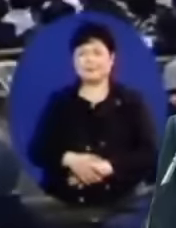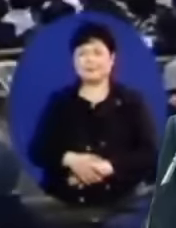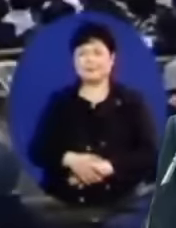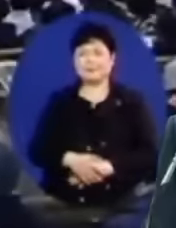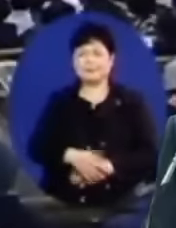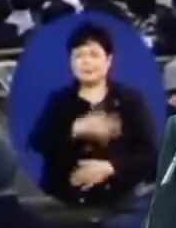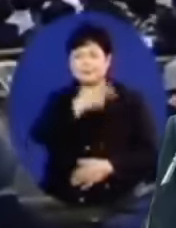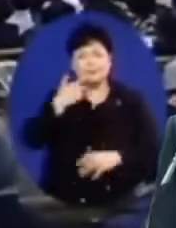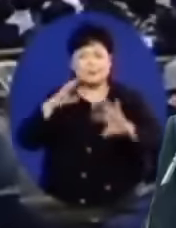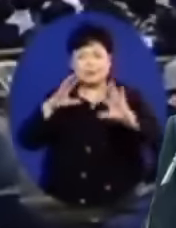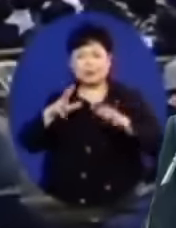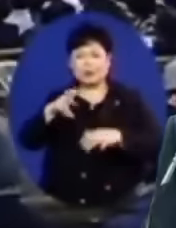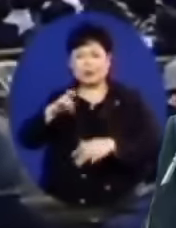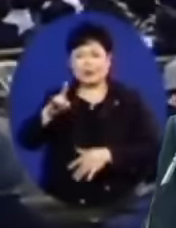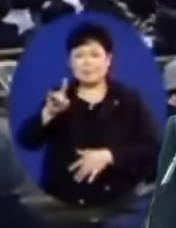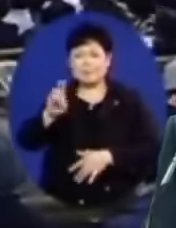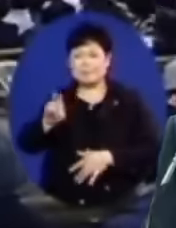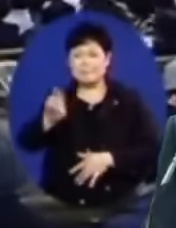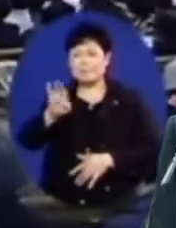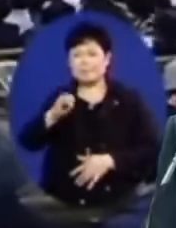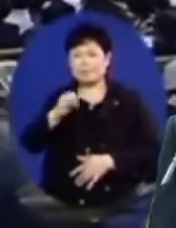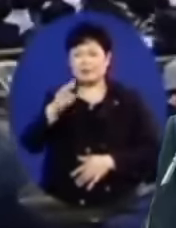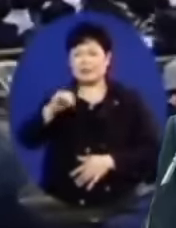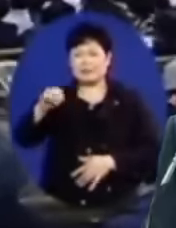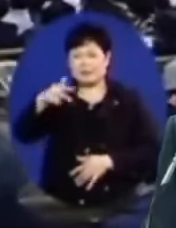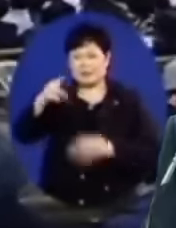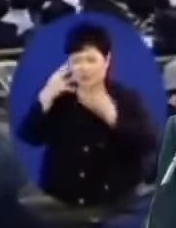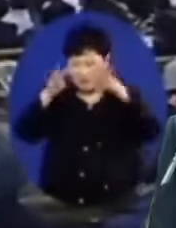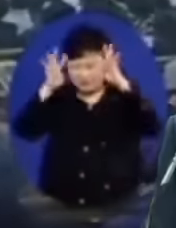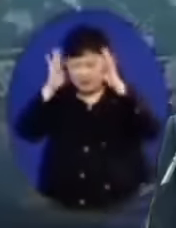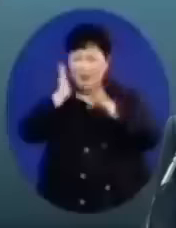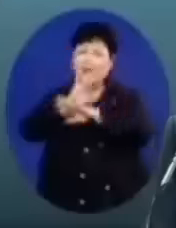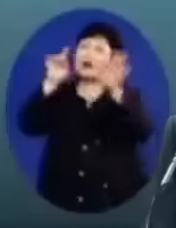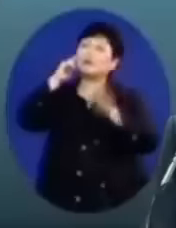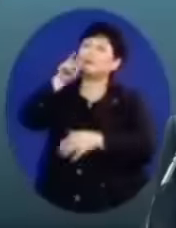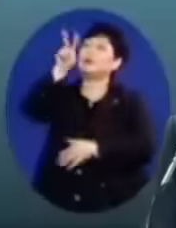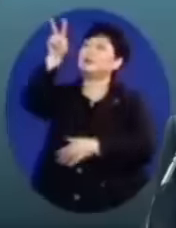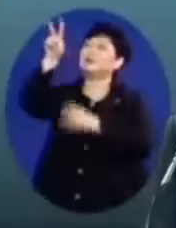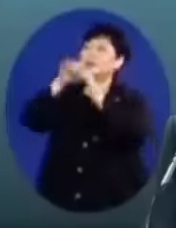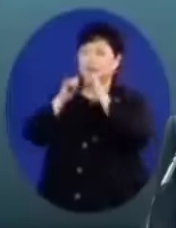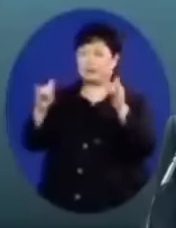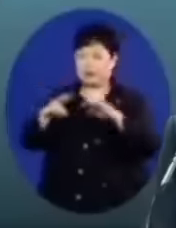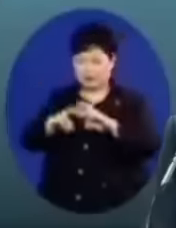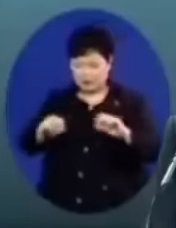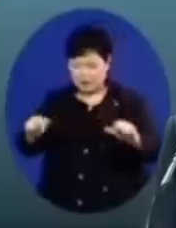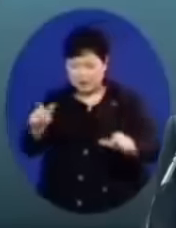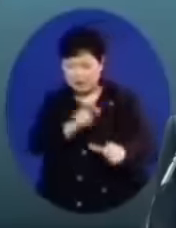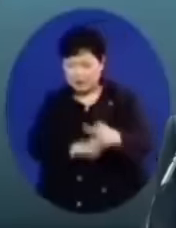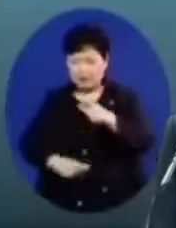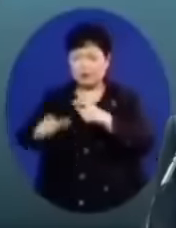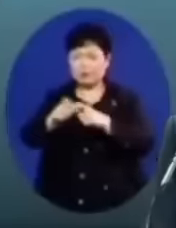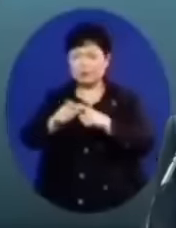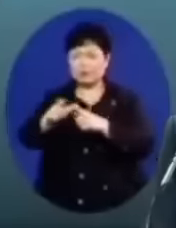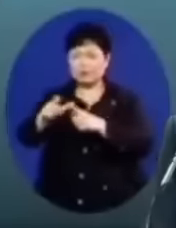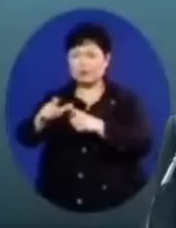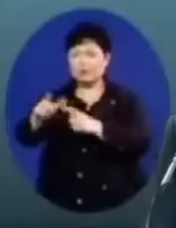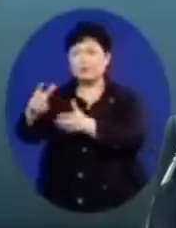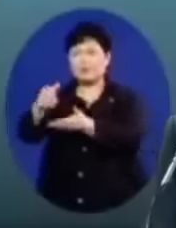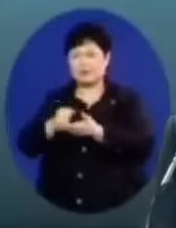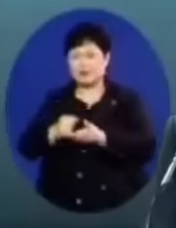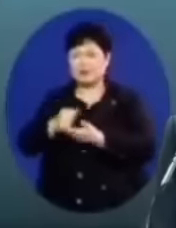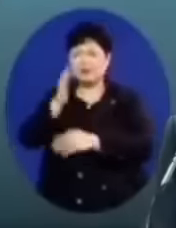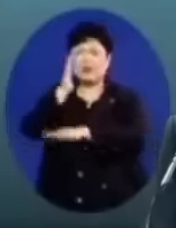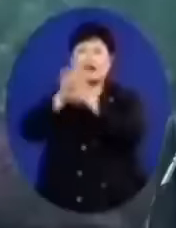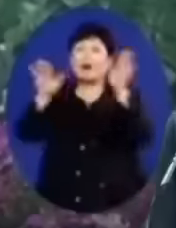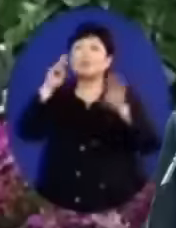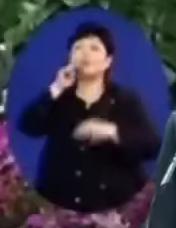영국 캠브리지 대학의 루이스 교수는 이런 말을 했습니다. 하늘을 바라보는 사람은 땅을 덤으로 얻게 된다. 하늘을 쳐다보고